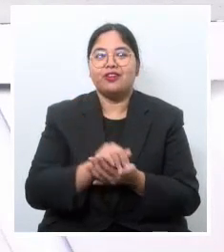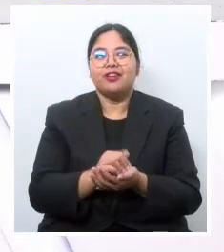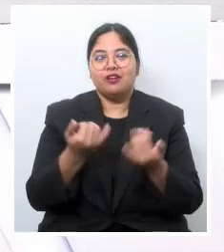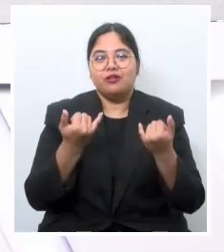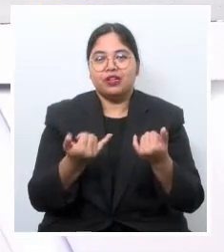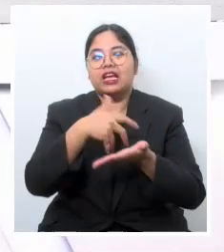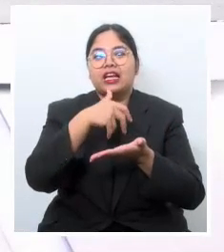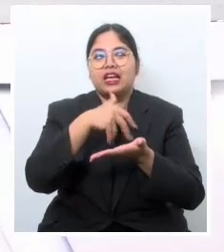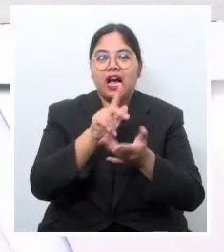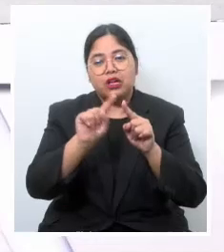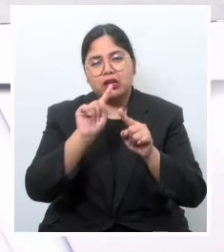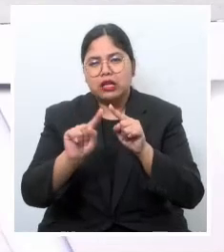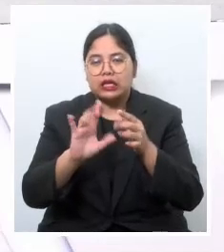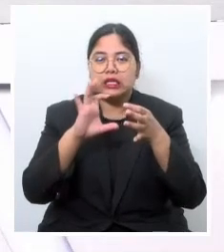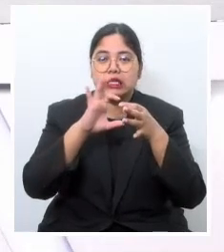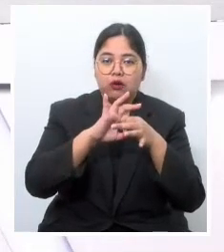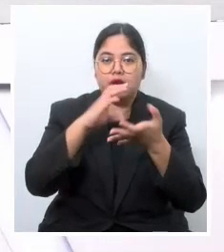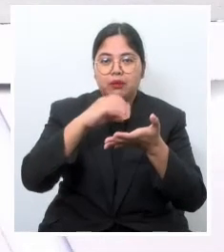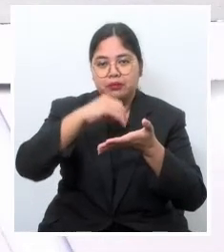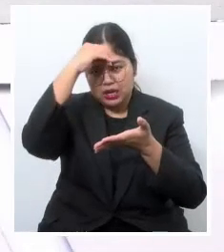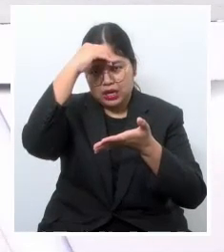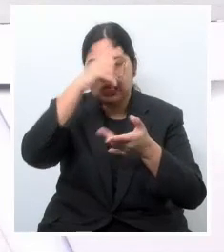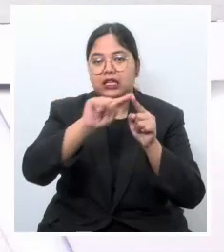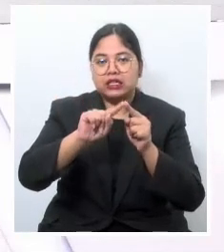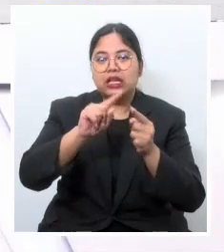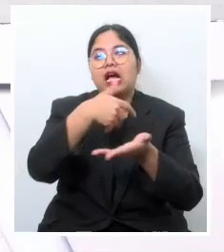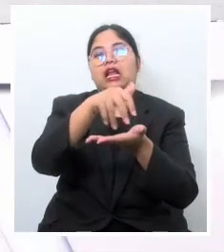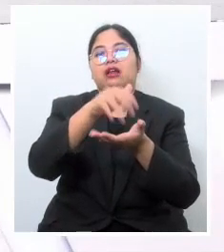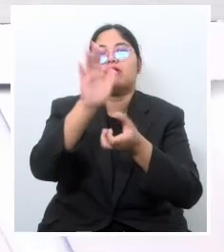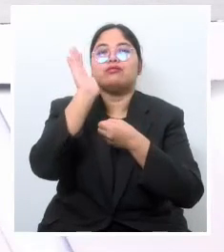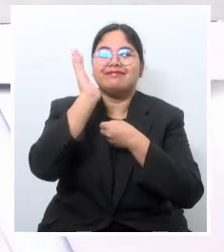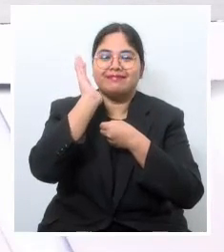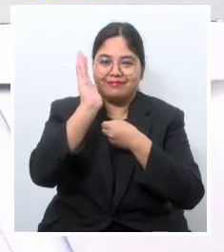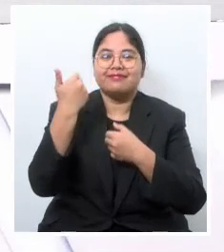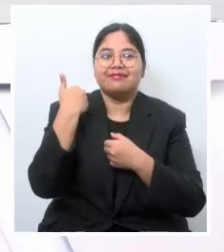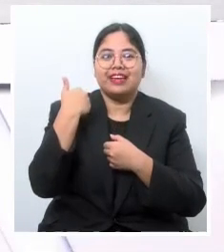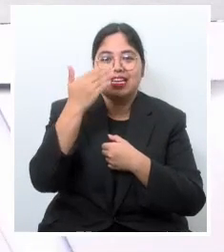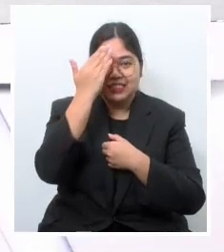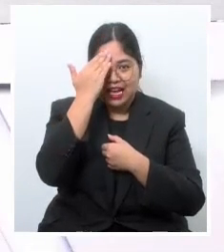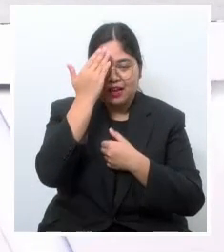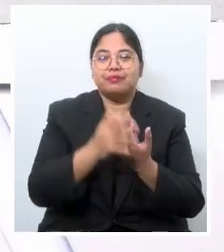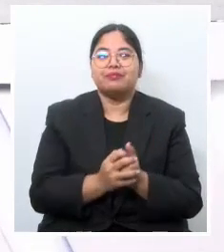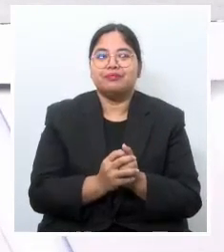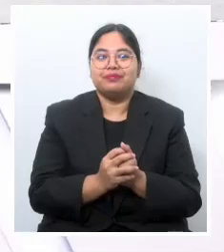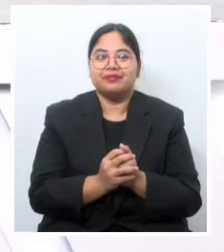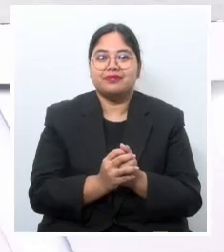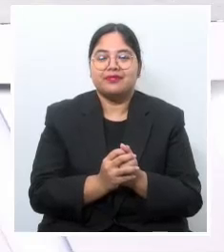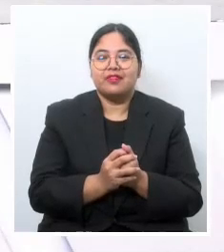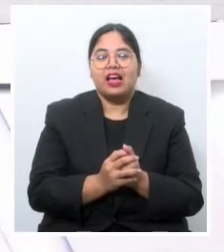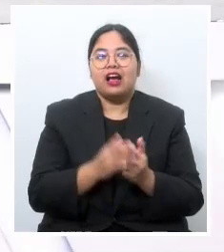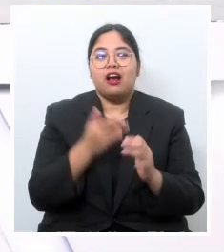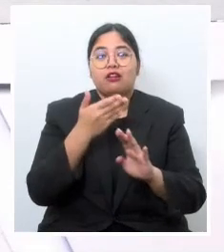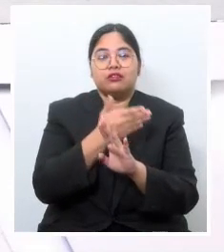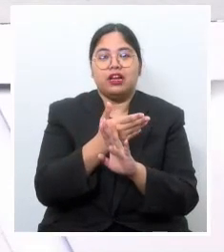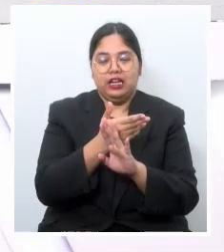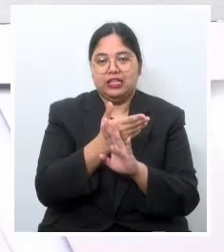ข้อมูลข่าวสารความเคลื่อนไหวที่เกี่ยวข้องกับการศึกษามานำเสนอให้กับทุกท่านได้รับทราบกันด้วยนะคะก่อนอื่นเลยค่ะต้องเป็นกำลังใจนะ